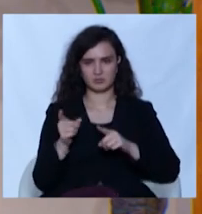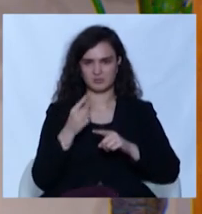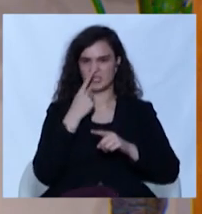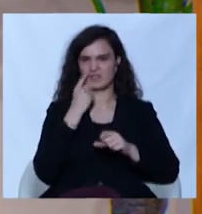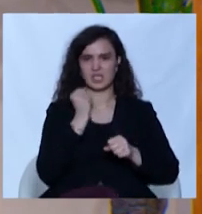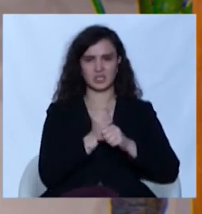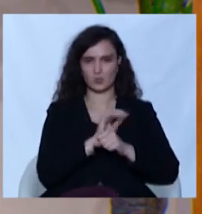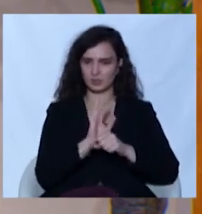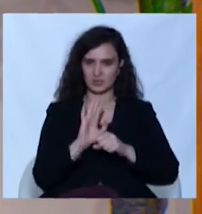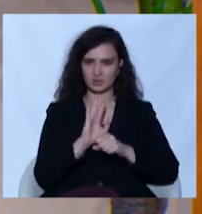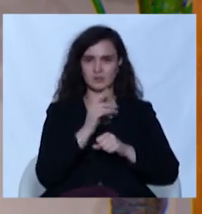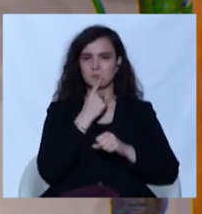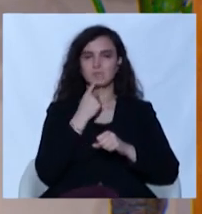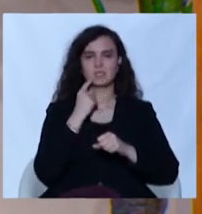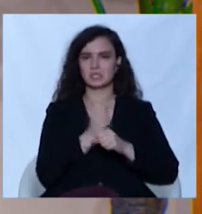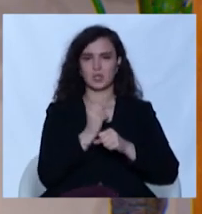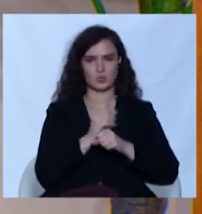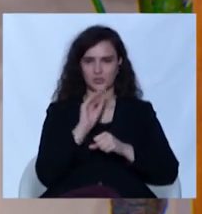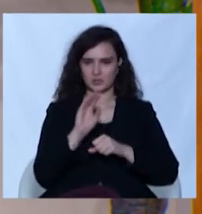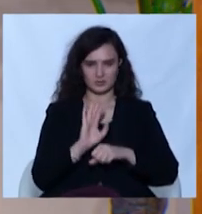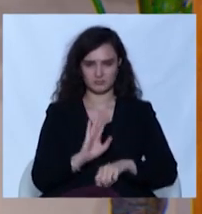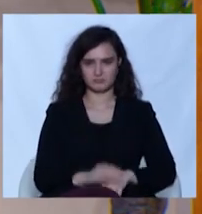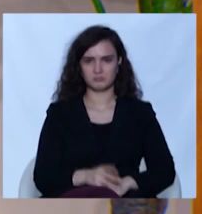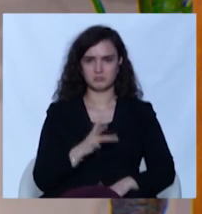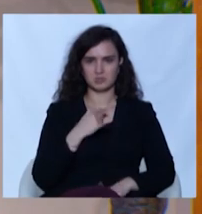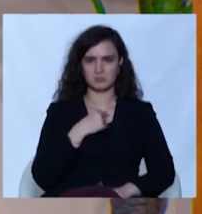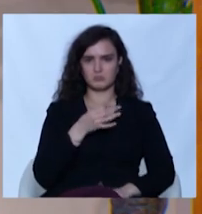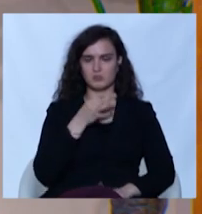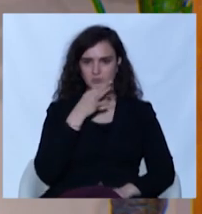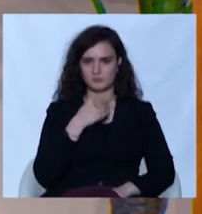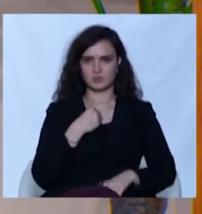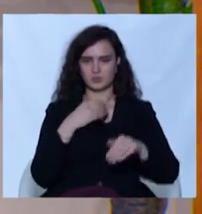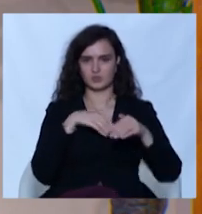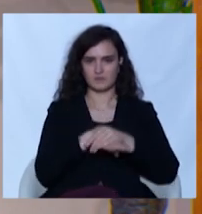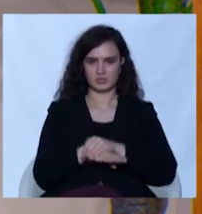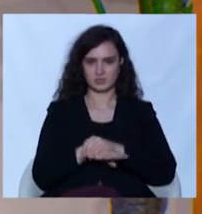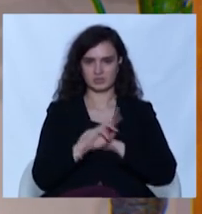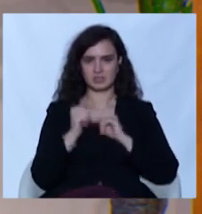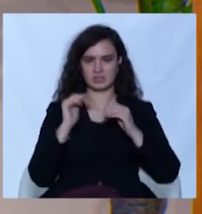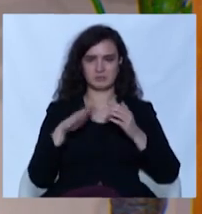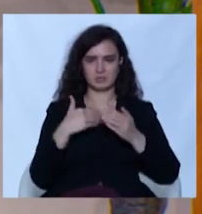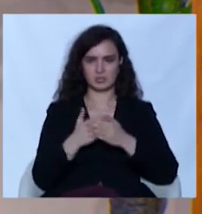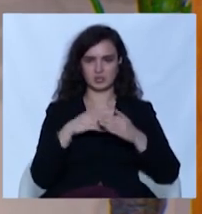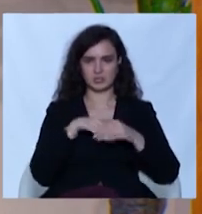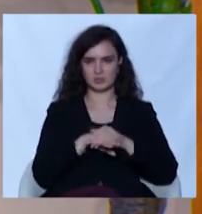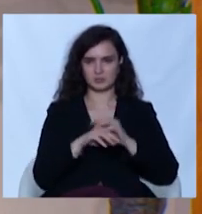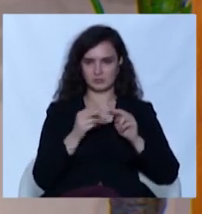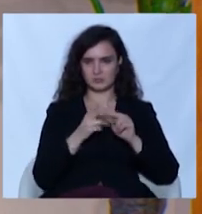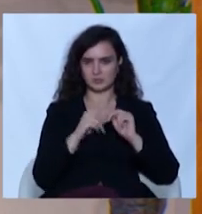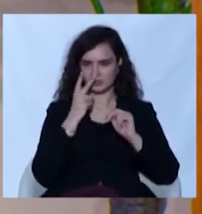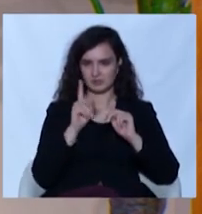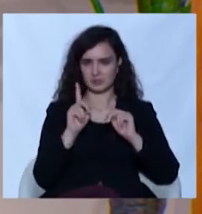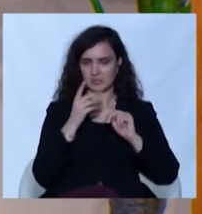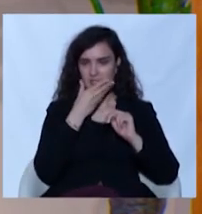ცხვირი გაუკეთა, არც პირი. მაგრამ მე ისე მომეწონა, რომ შევინახე და დღემდე შენახული მაქვს, იმიტომ რომ შეხედათ